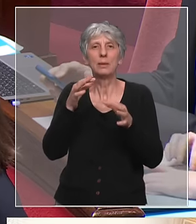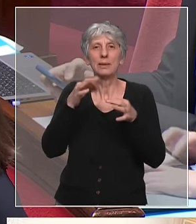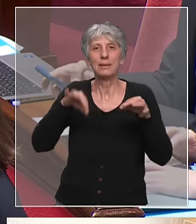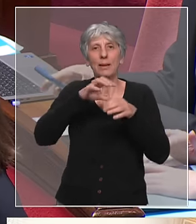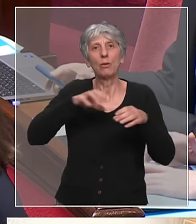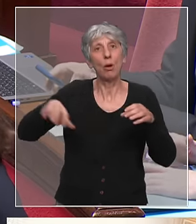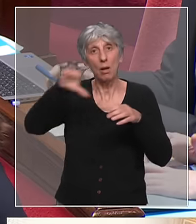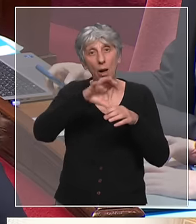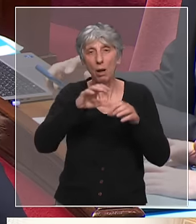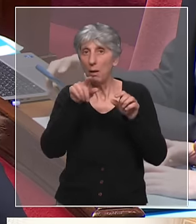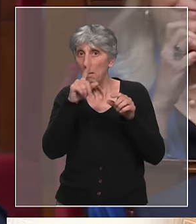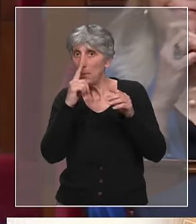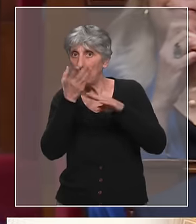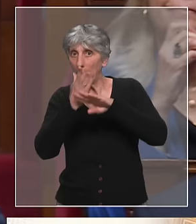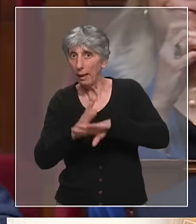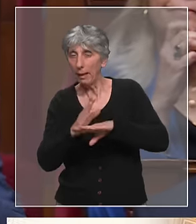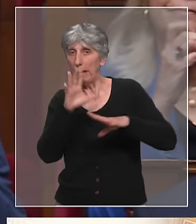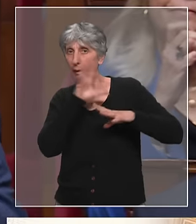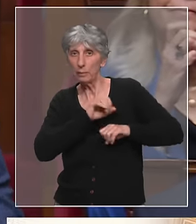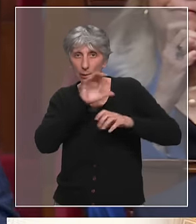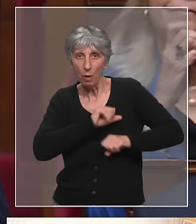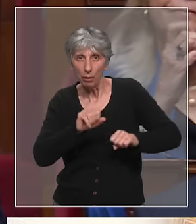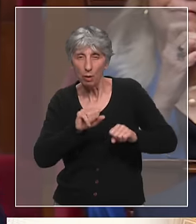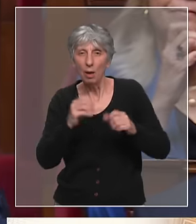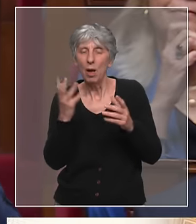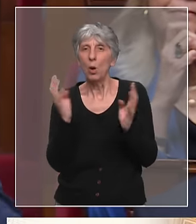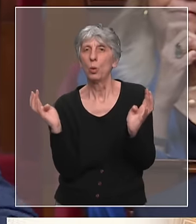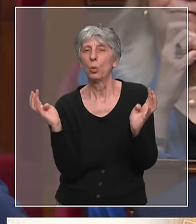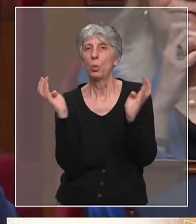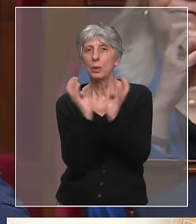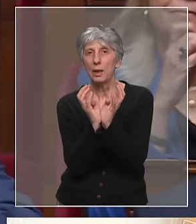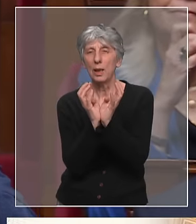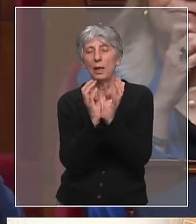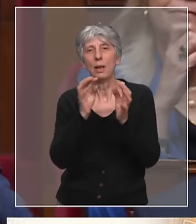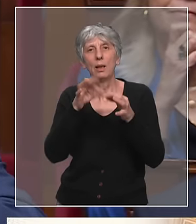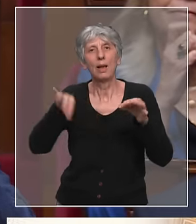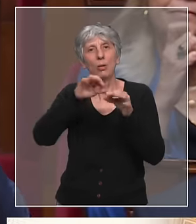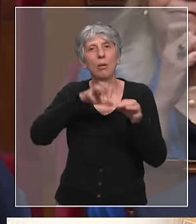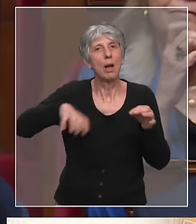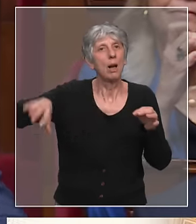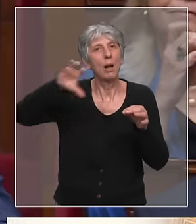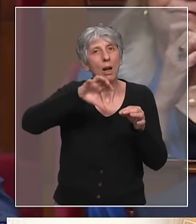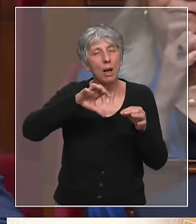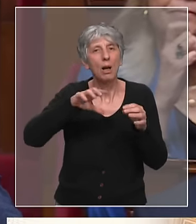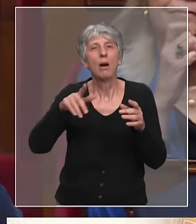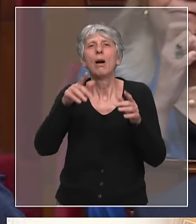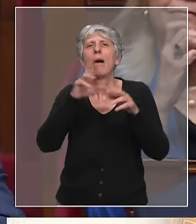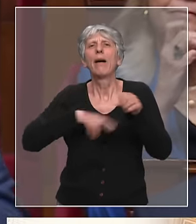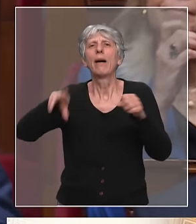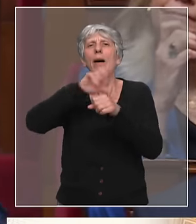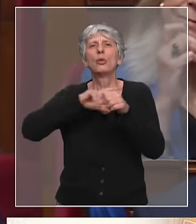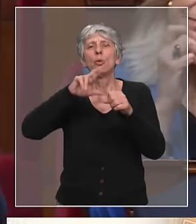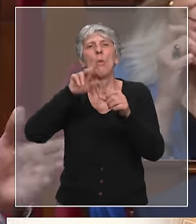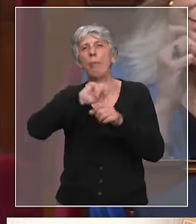à expérimenter, instaurer le conseiller territorial, notamment dans les régions qui n'ont pas été redécoupées par